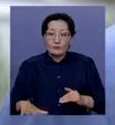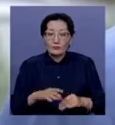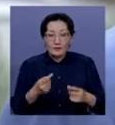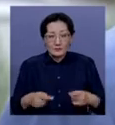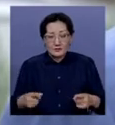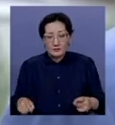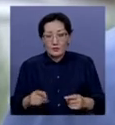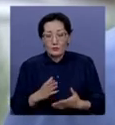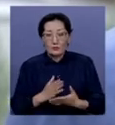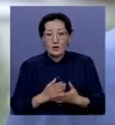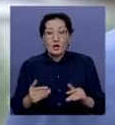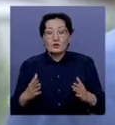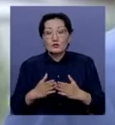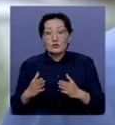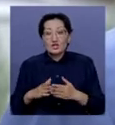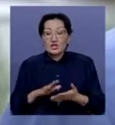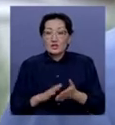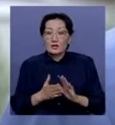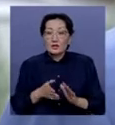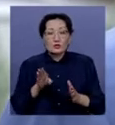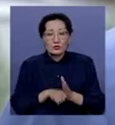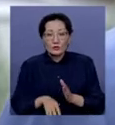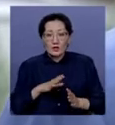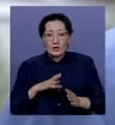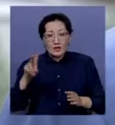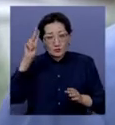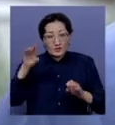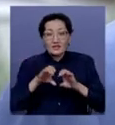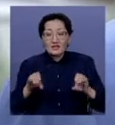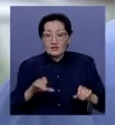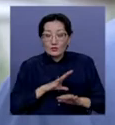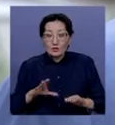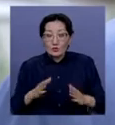болған, үйлердің жағдайы өте төмен болған, канализация болмаған,